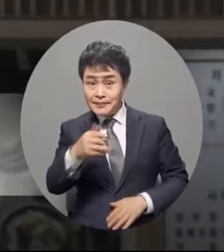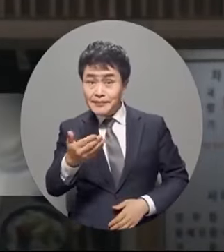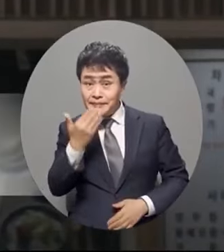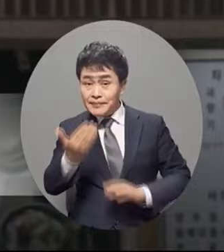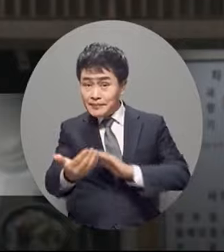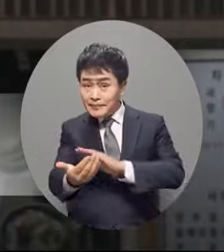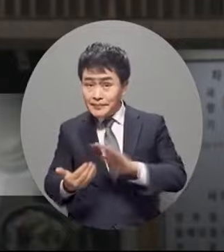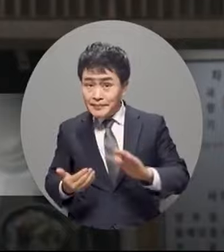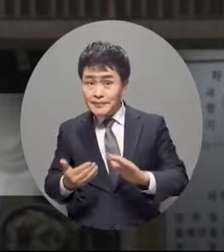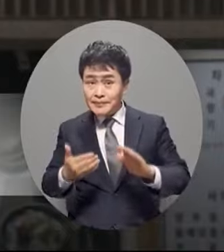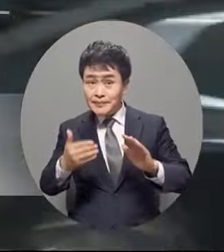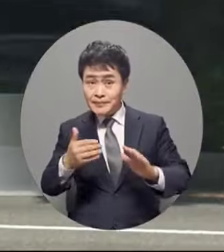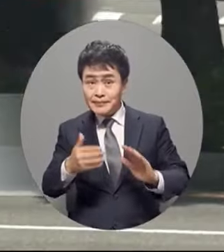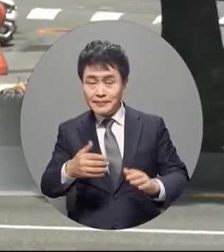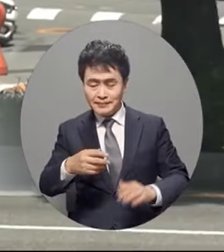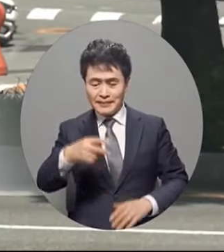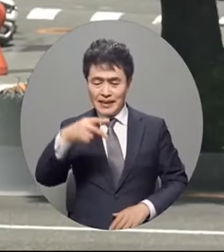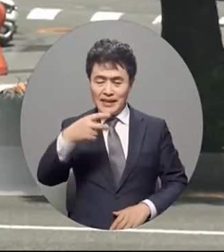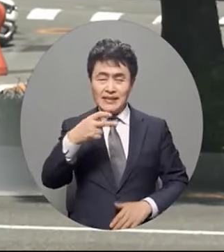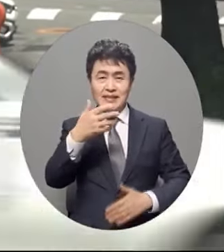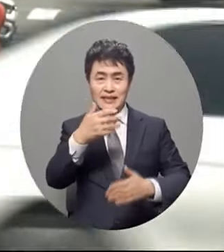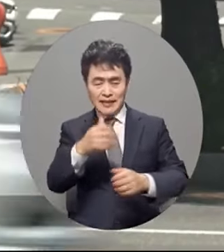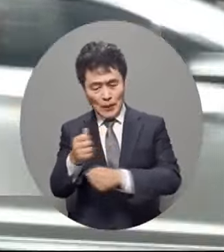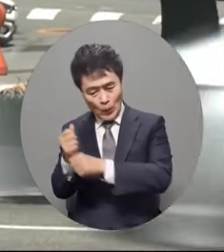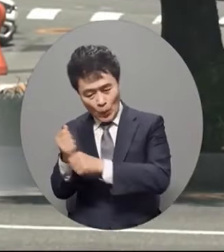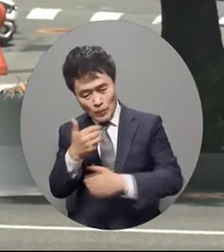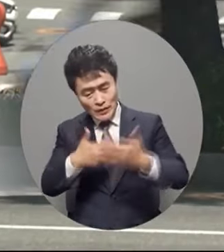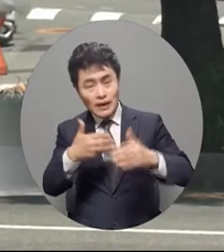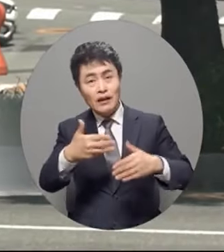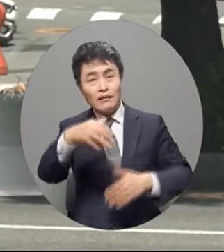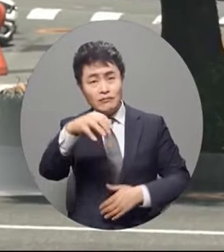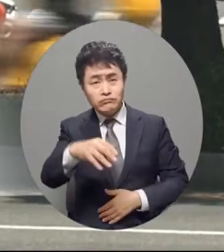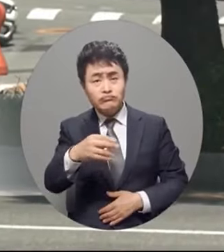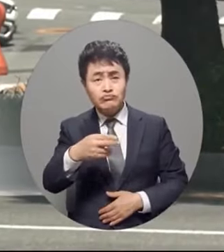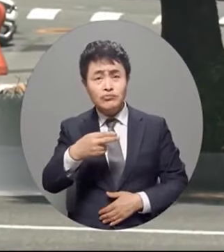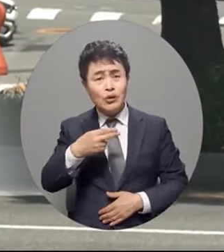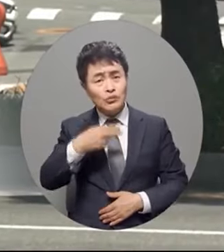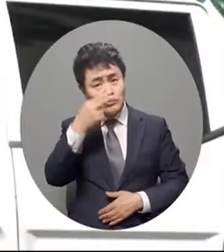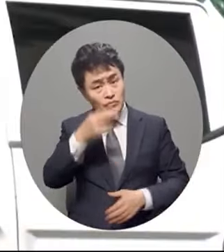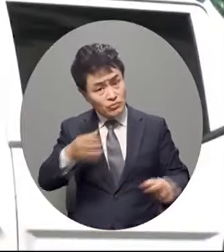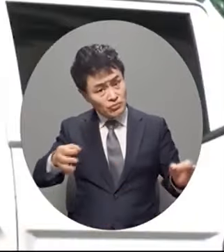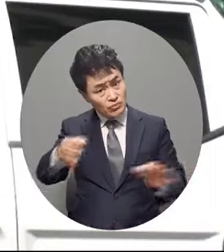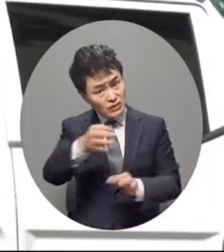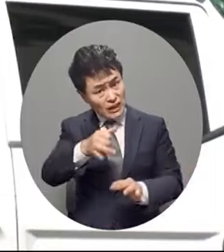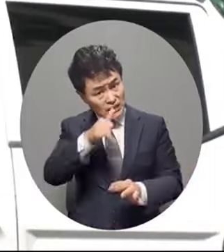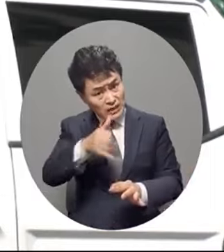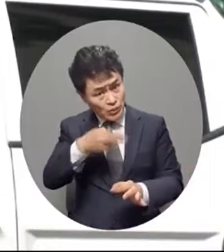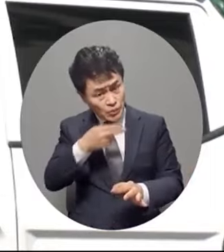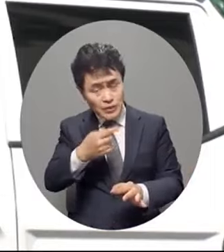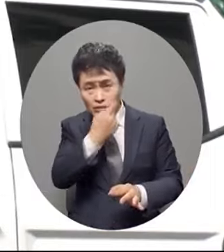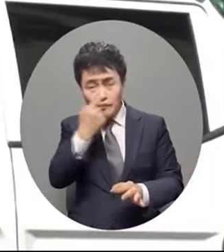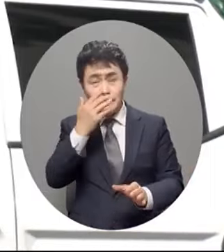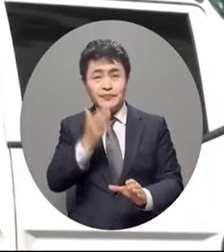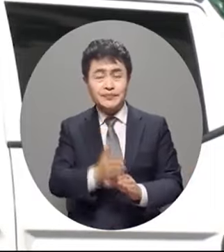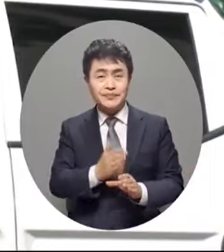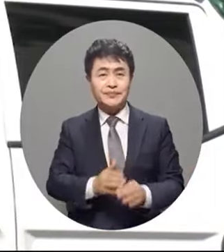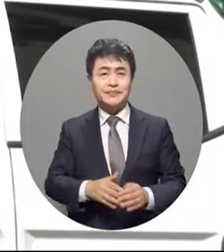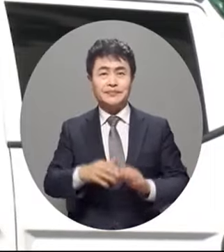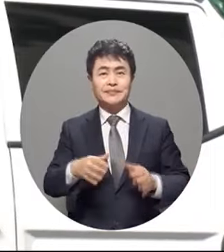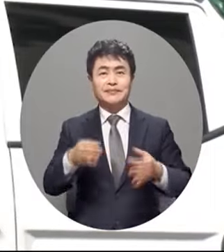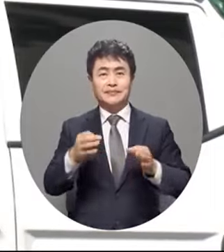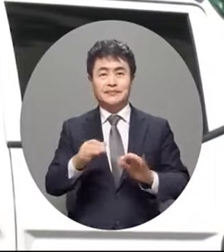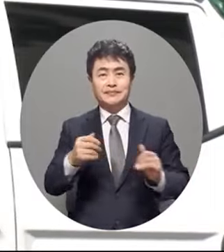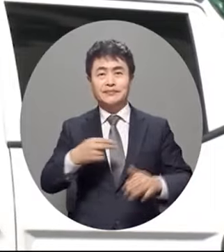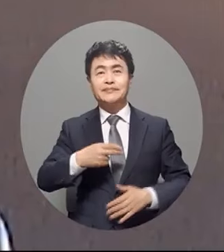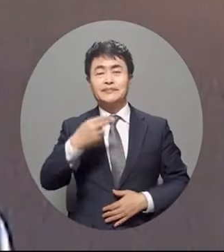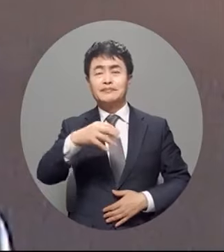오기 전 스크린 골프장에 들렸는데 이곳에서도 술자리가 있었는지 확인하고 있습니다 김씨가